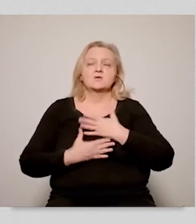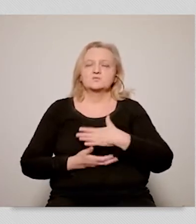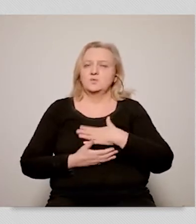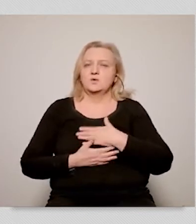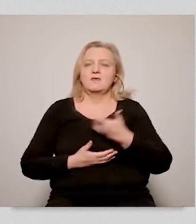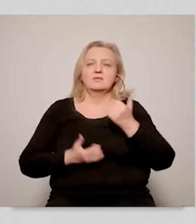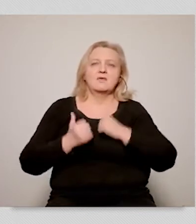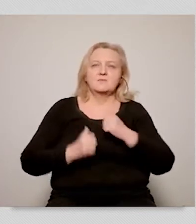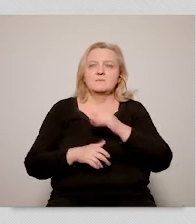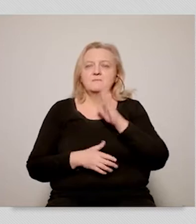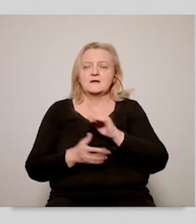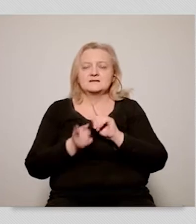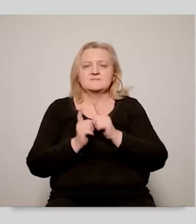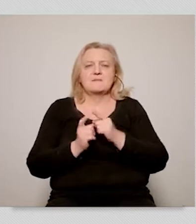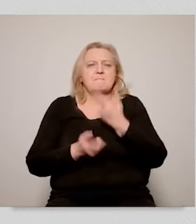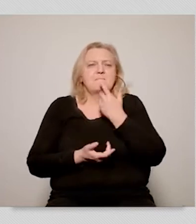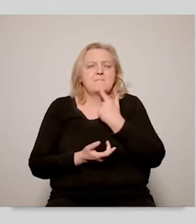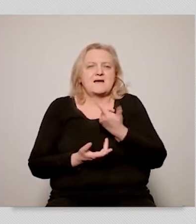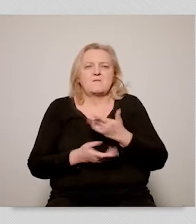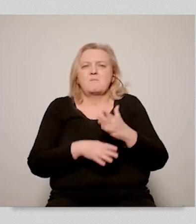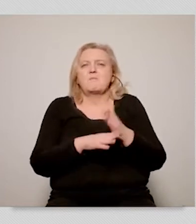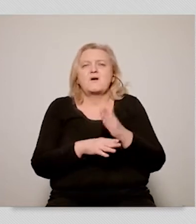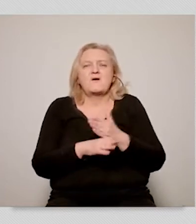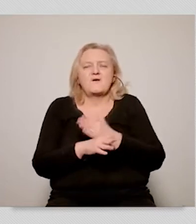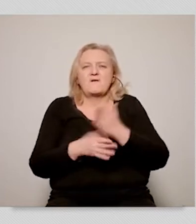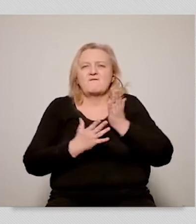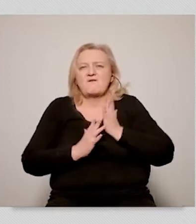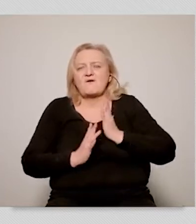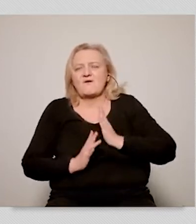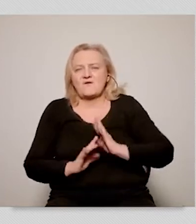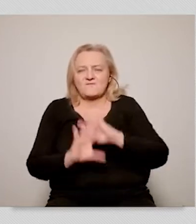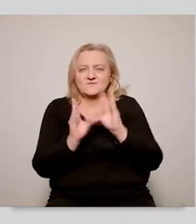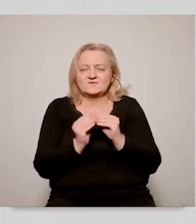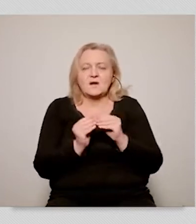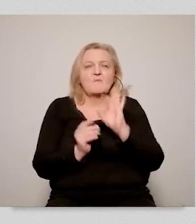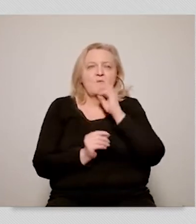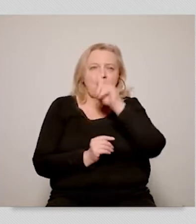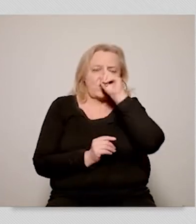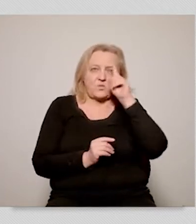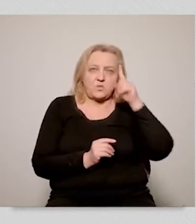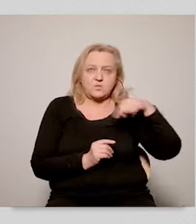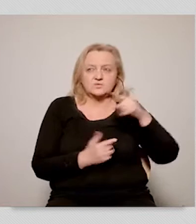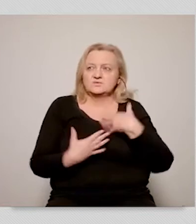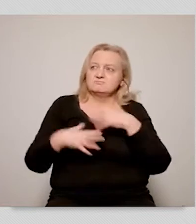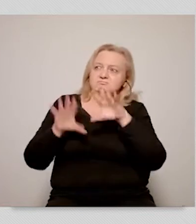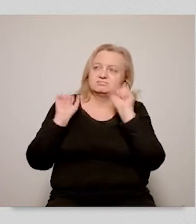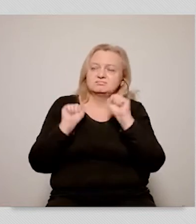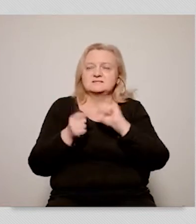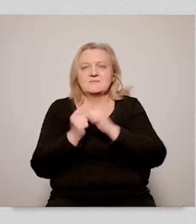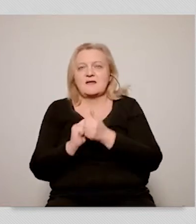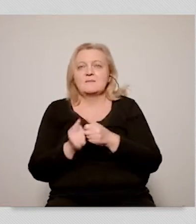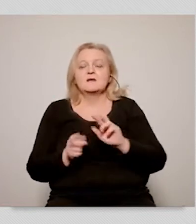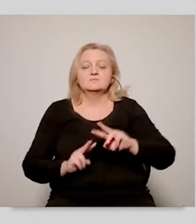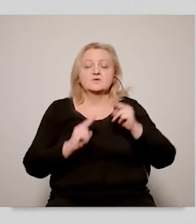niepokoją się, że zmiana idzie zbyt wolno, zwłaszcza młodzi ludzie i nie potrafią jakby odczytywać tej zmiany, przekładać na kategorie